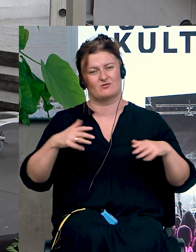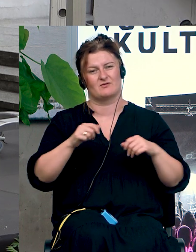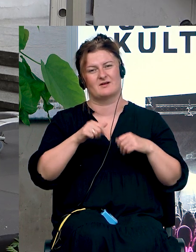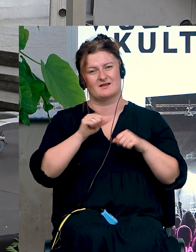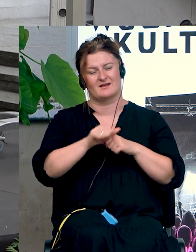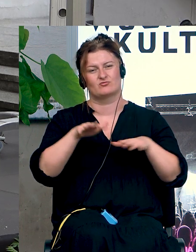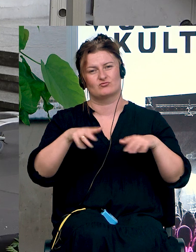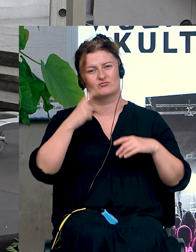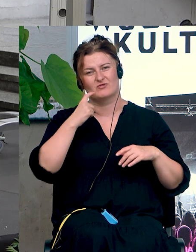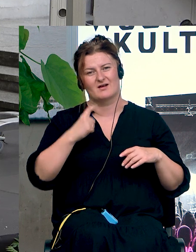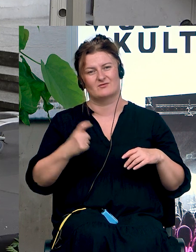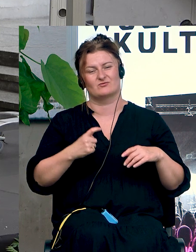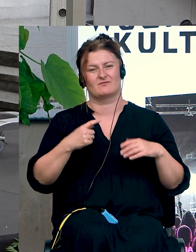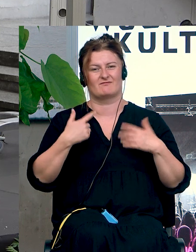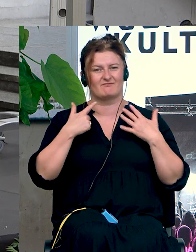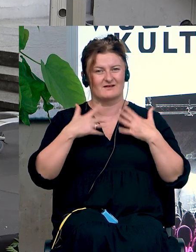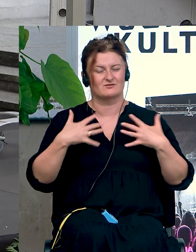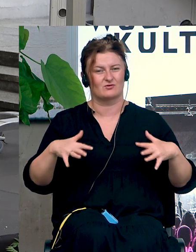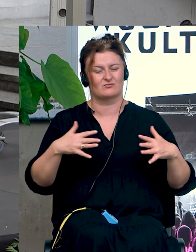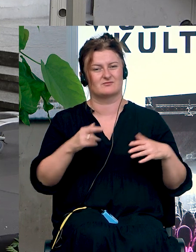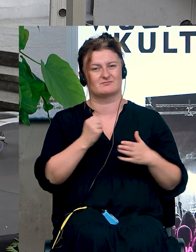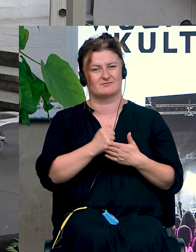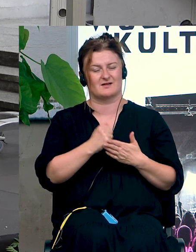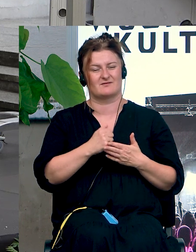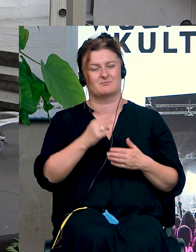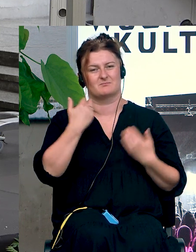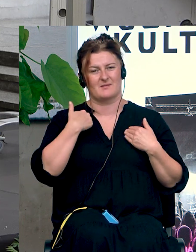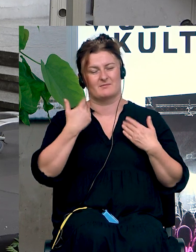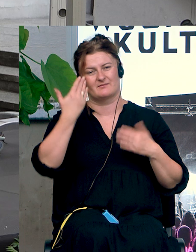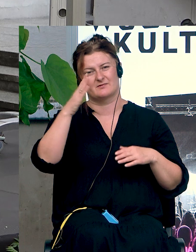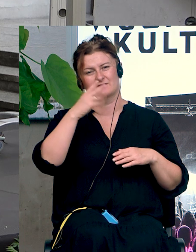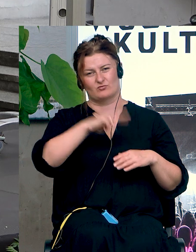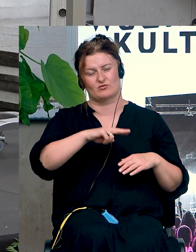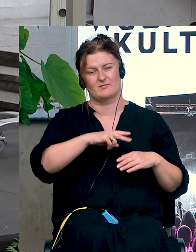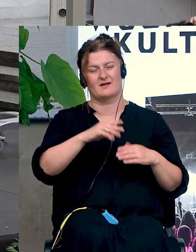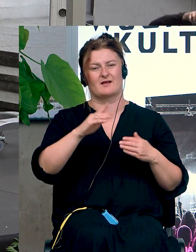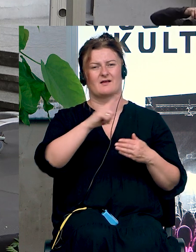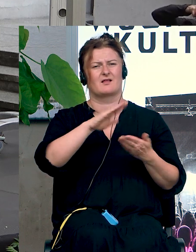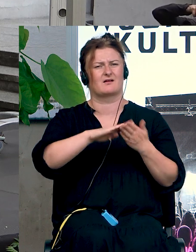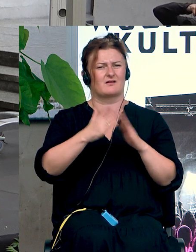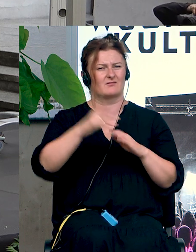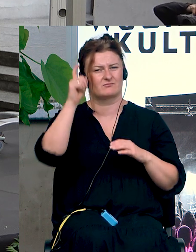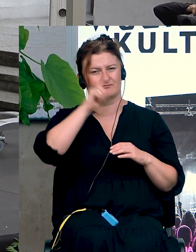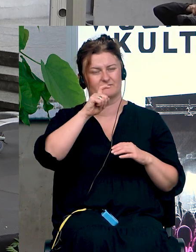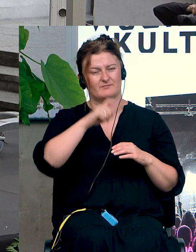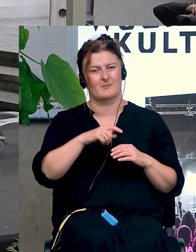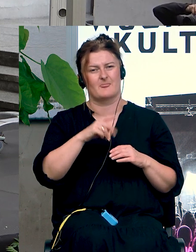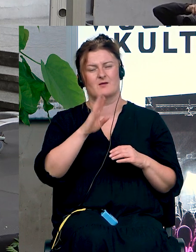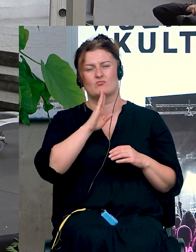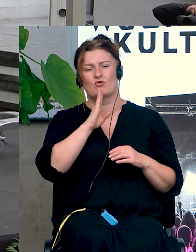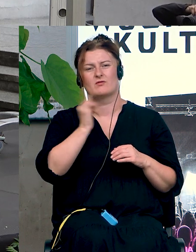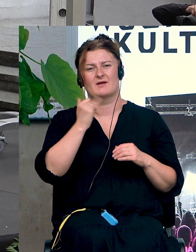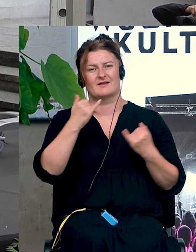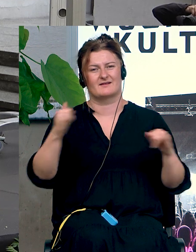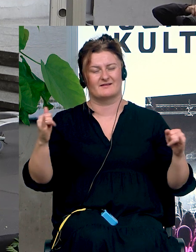що дівчинці сподобається. Стосовно німецького ринку, як і на всі інші ринки, моя книжка «Соня» потрапила